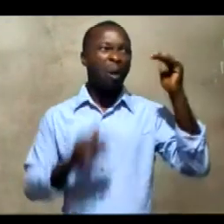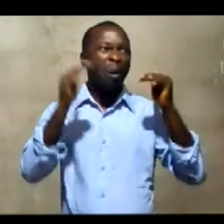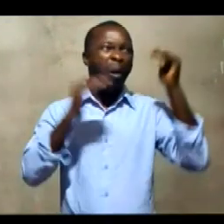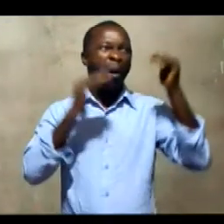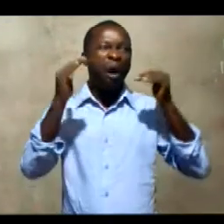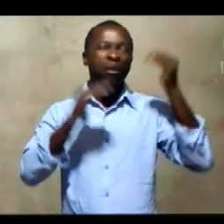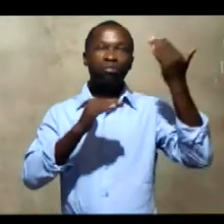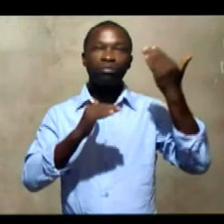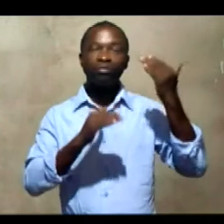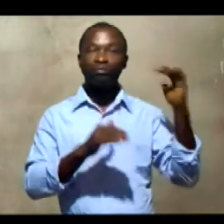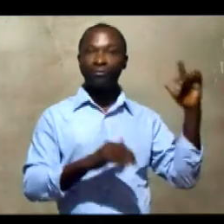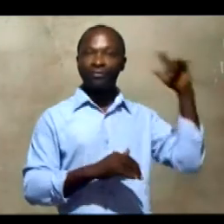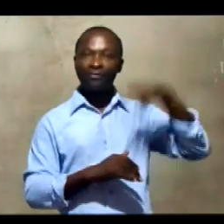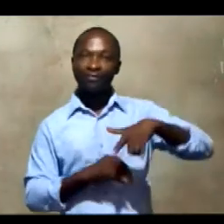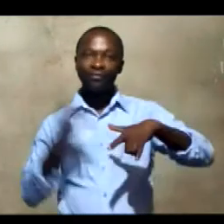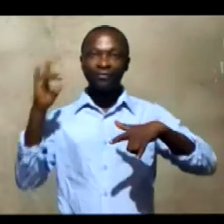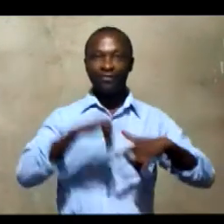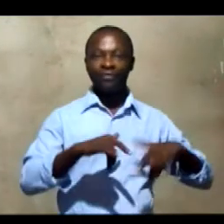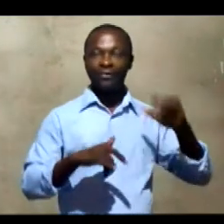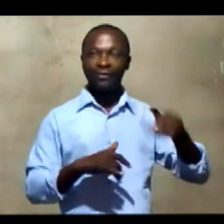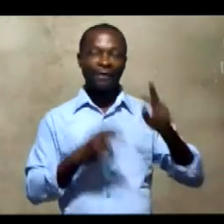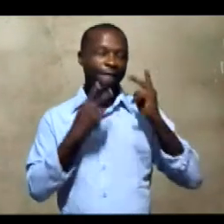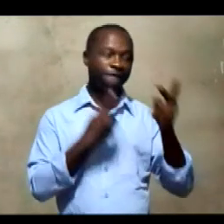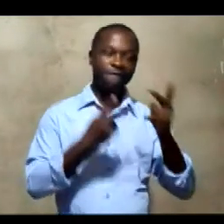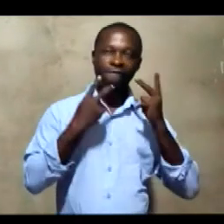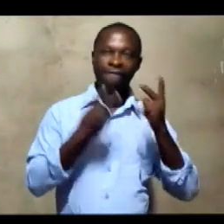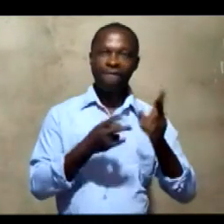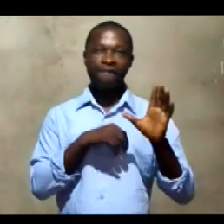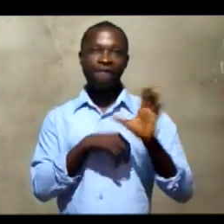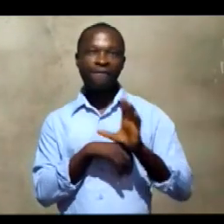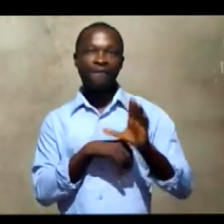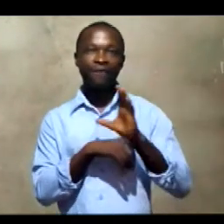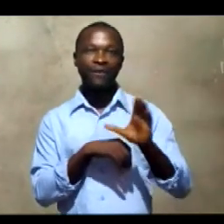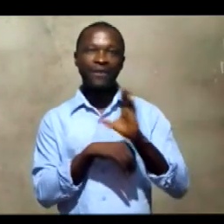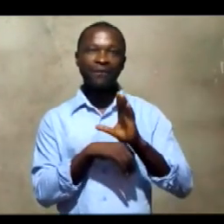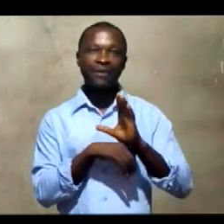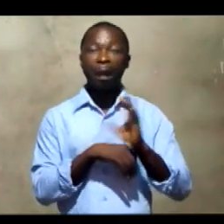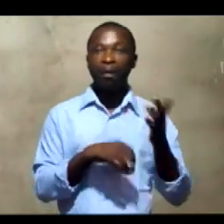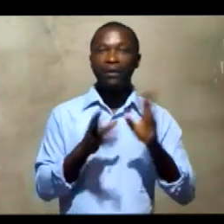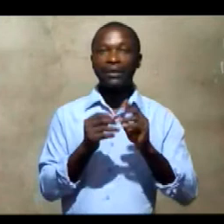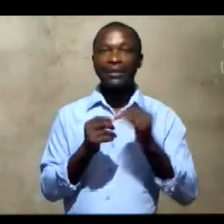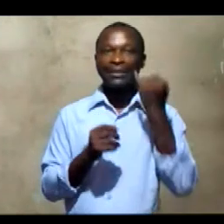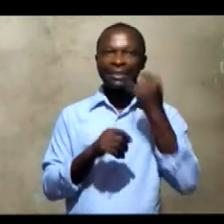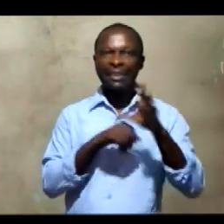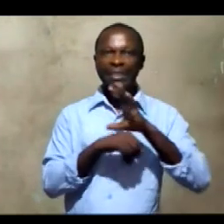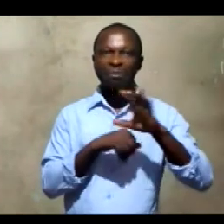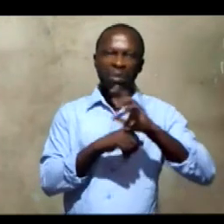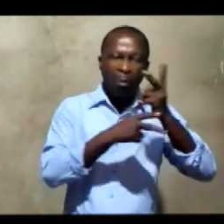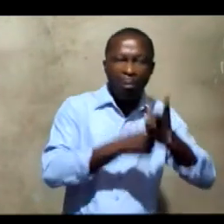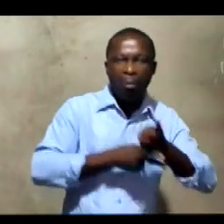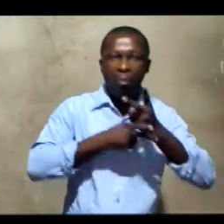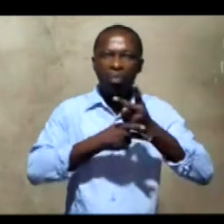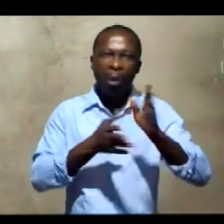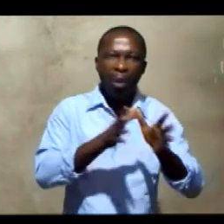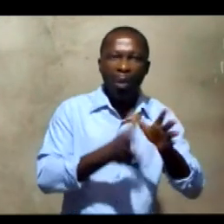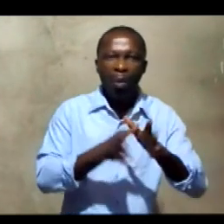dite commission affirme que le fait pour le gouvernement de ne pas subvenir aux besoins de base des populations est à